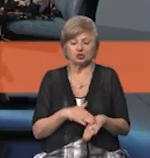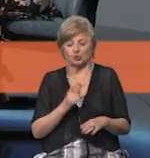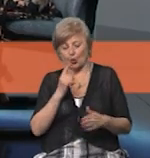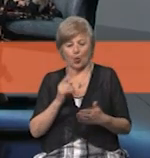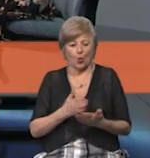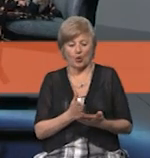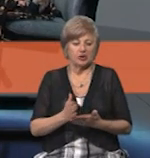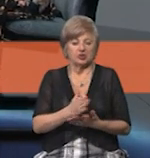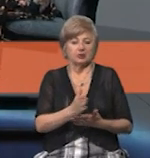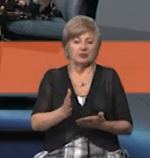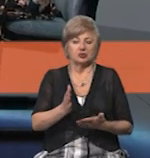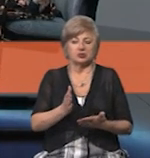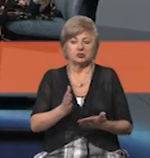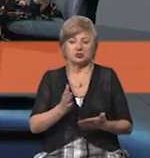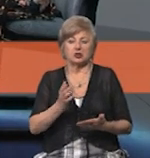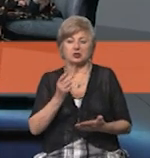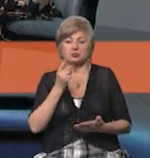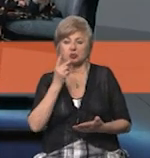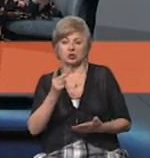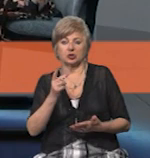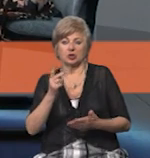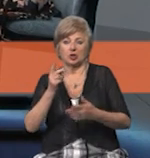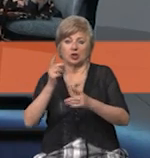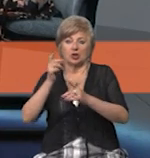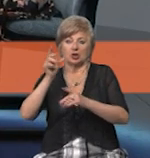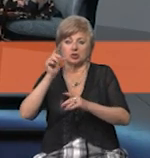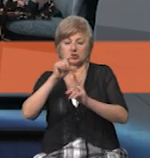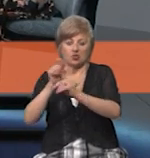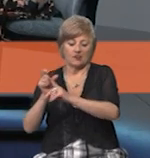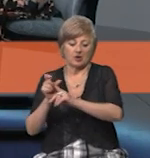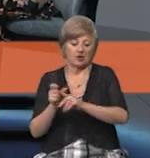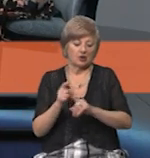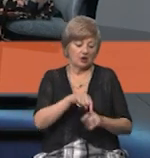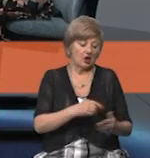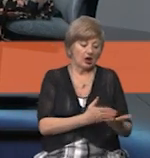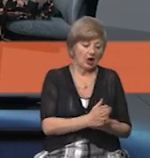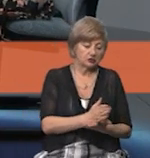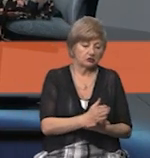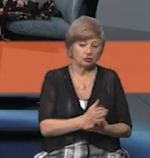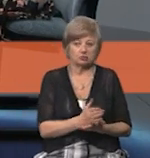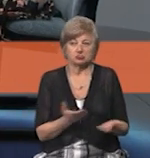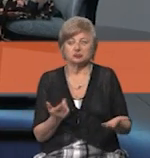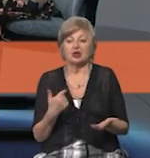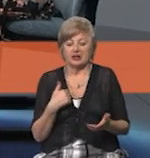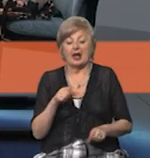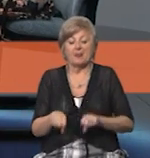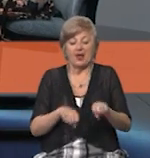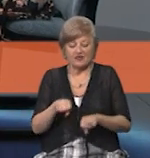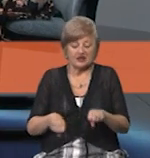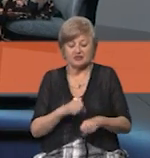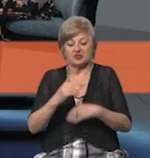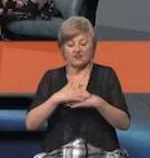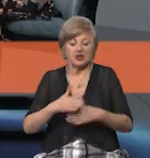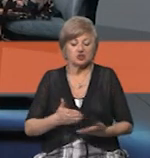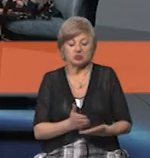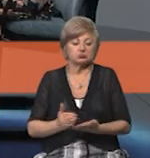орієнтуватися в тексті, текст перекладати на карту. Тому я просто в понеділок ввечері виїхав на велосипеді, якось